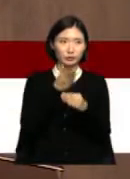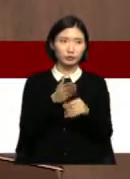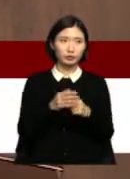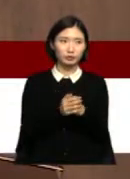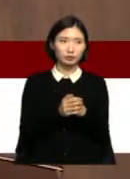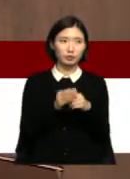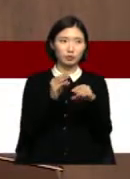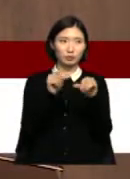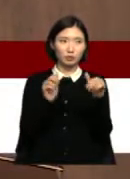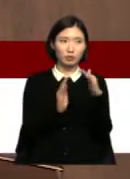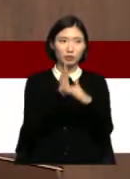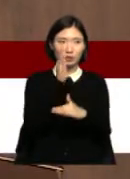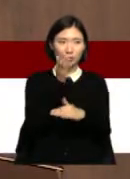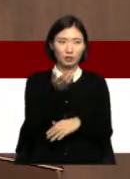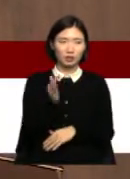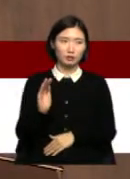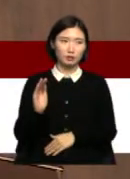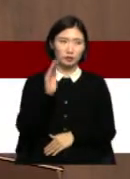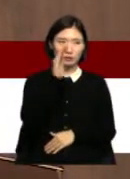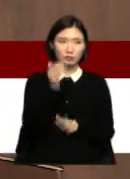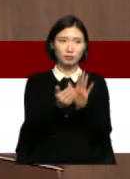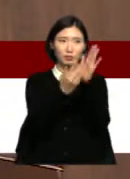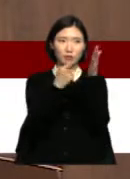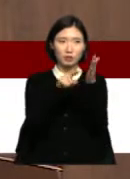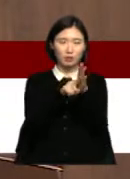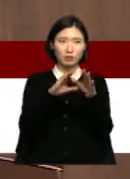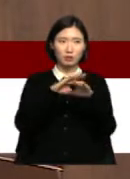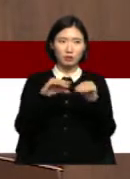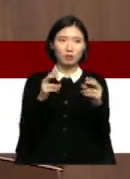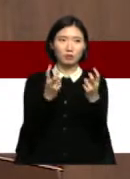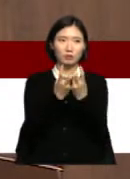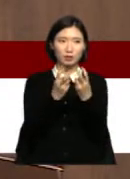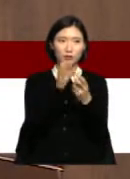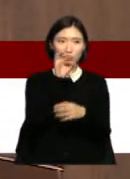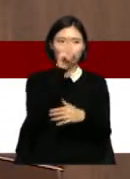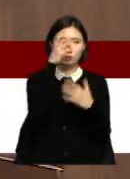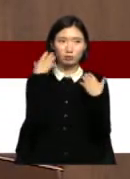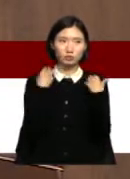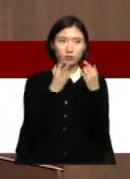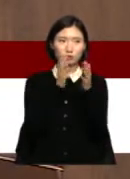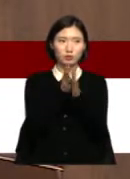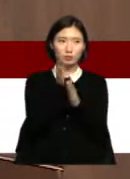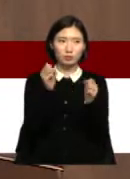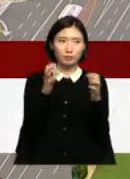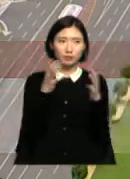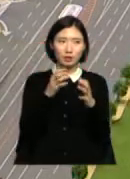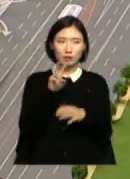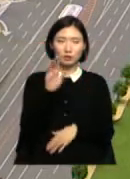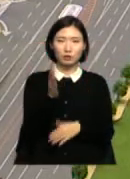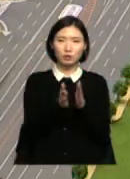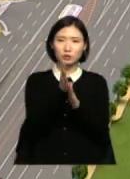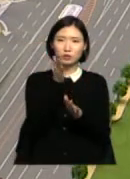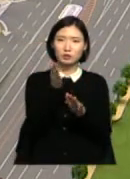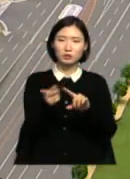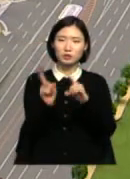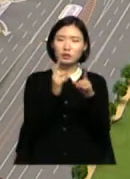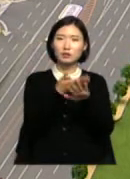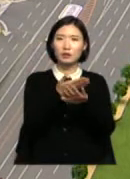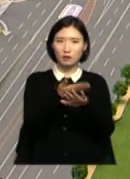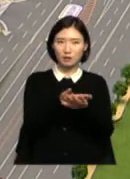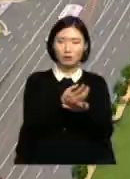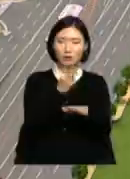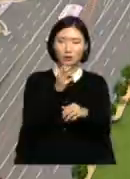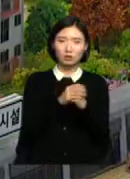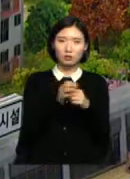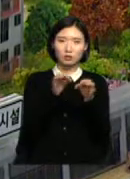대책은 우리 중앙정부와 서울시가 합동으로 같이 해야겠지만 도시재생은 또 다른 거다. 그러면서 그동안의